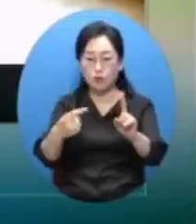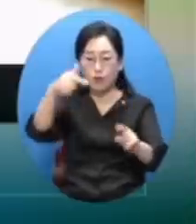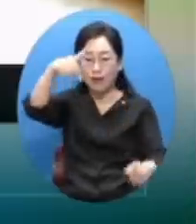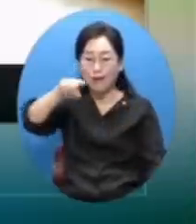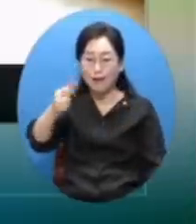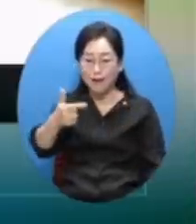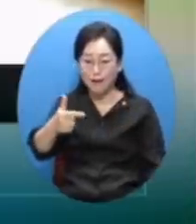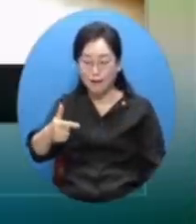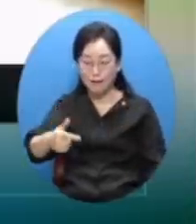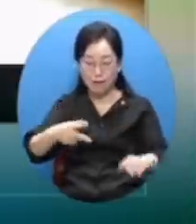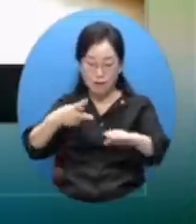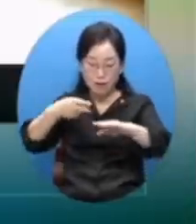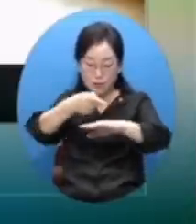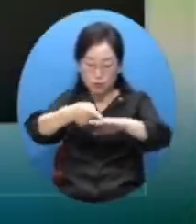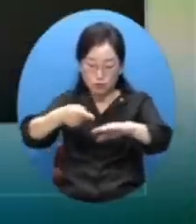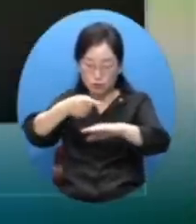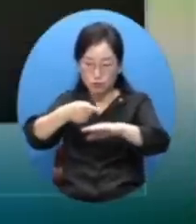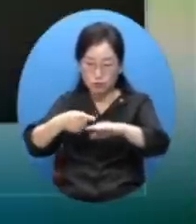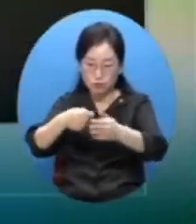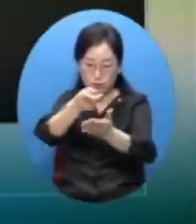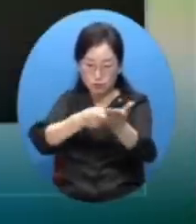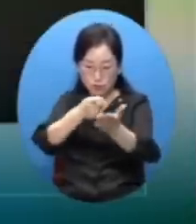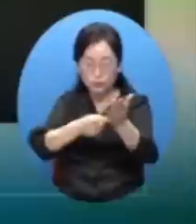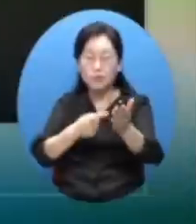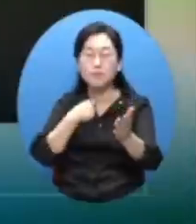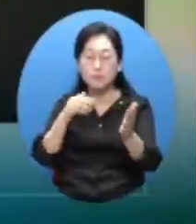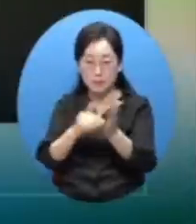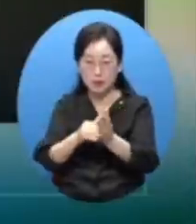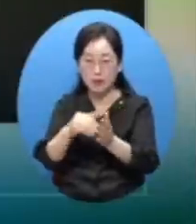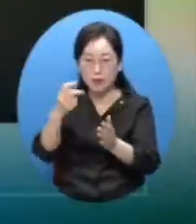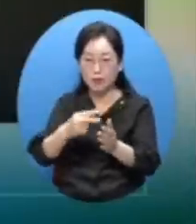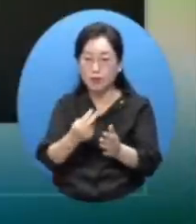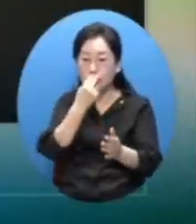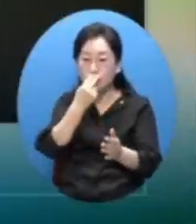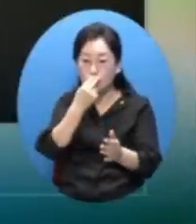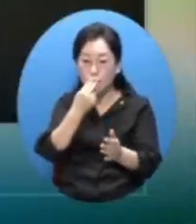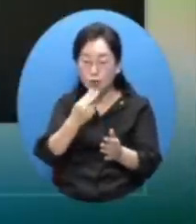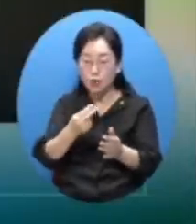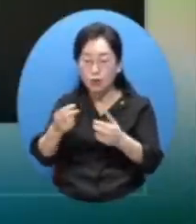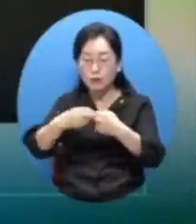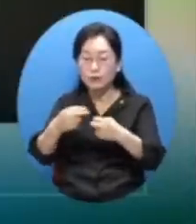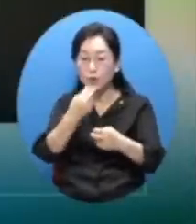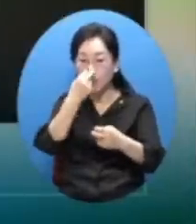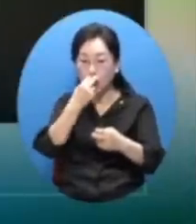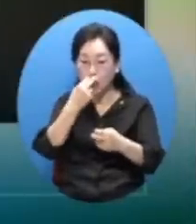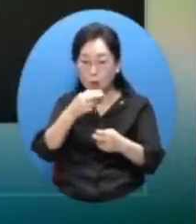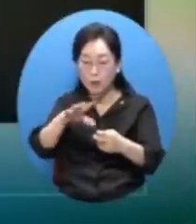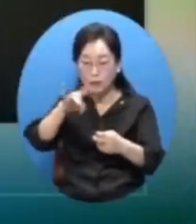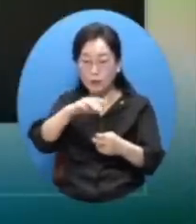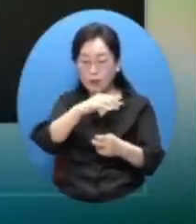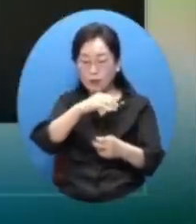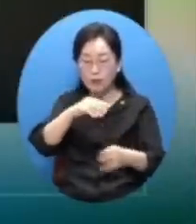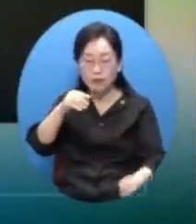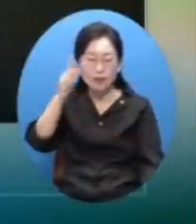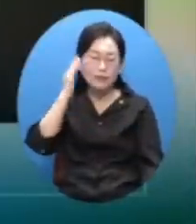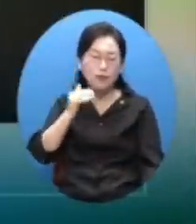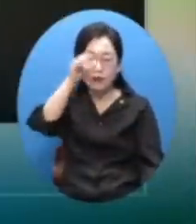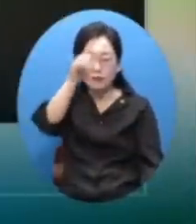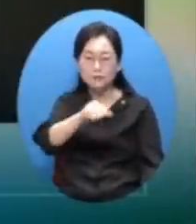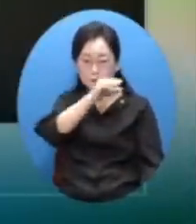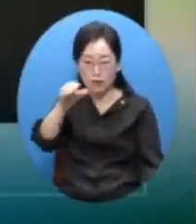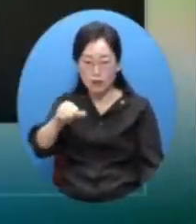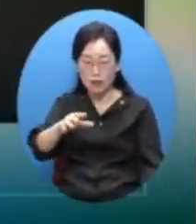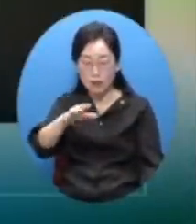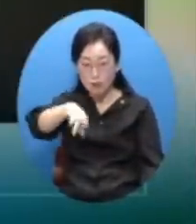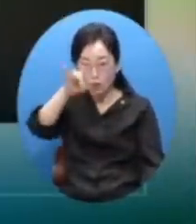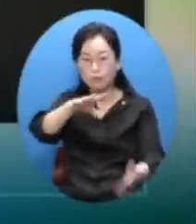시술 성공, 국내 최초 의료인 의료보험인 청십자 의료보험 도입, 의료보험제도 우리나라가 잘 됐는데 이분이 최초로 그걸